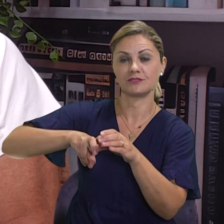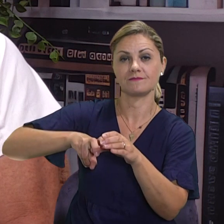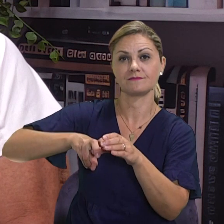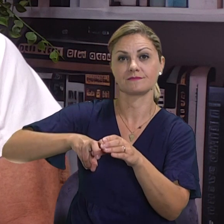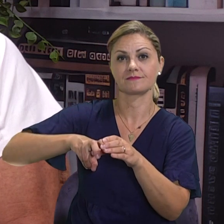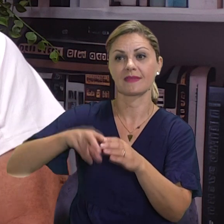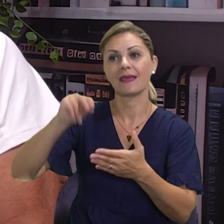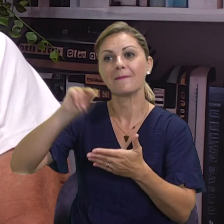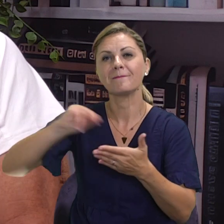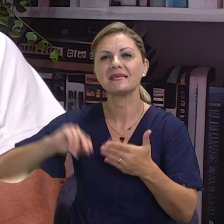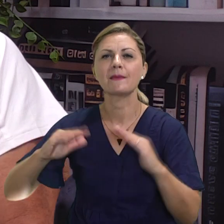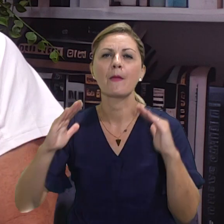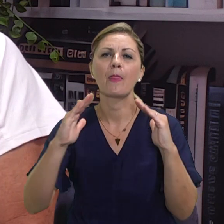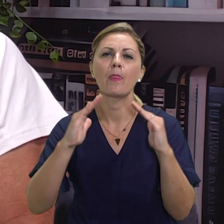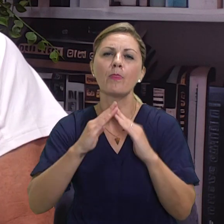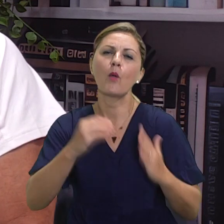pisat